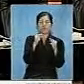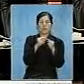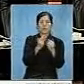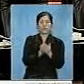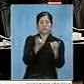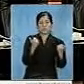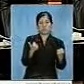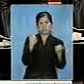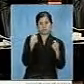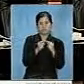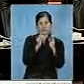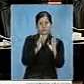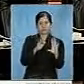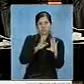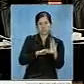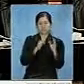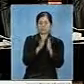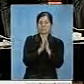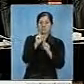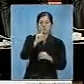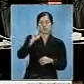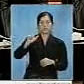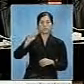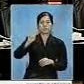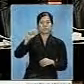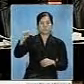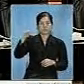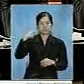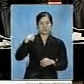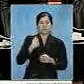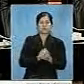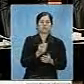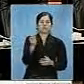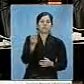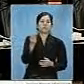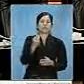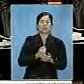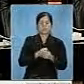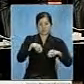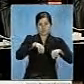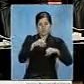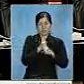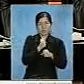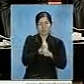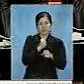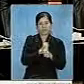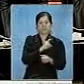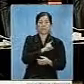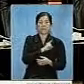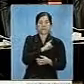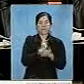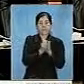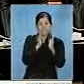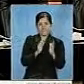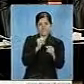นวน1,200,000 คนการดำเนินการในส่วนนี้ไม่สามารถทำให้ผู้ที่มีอา